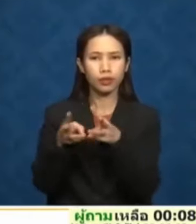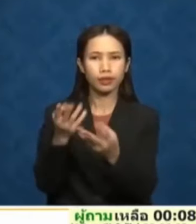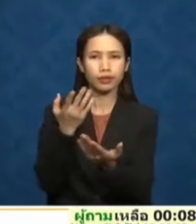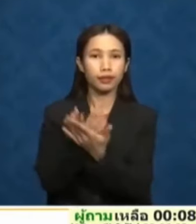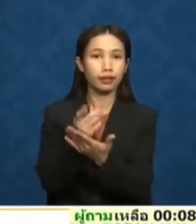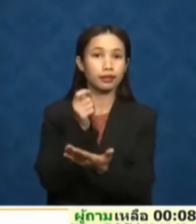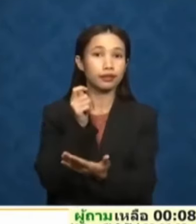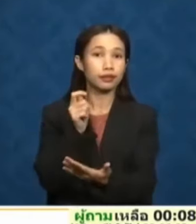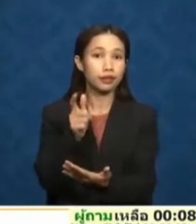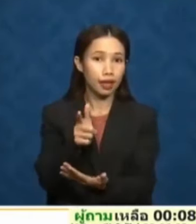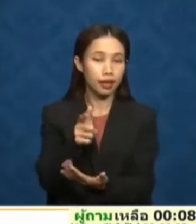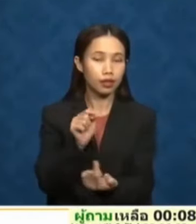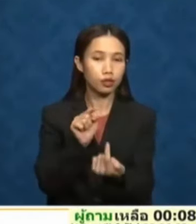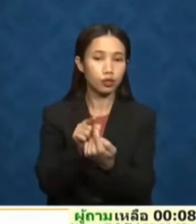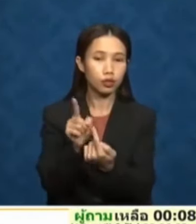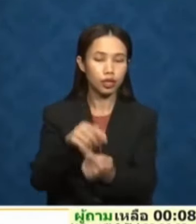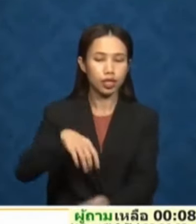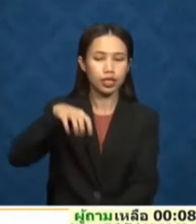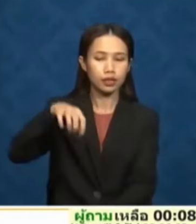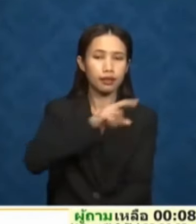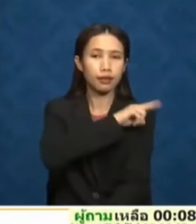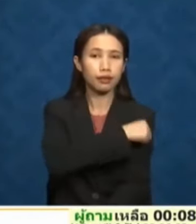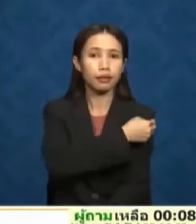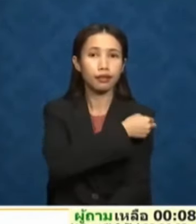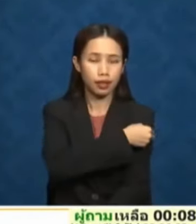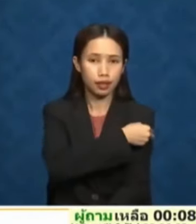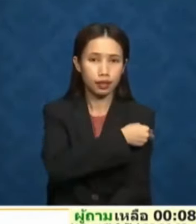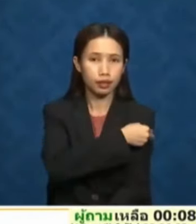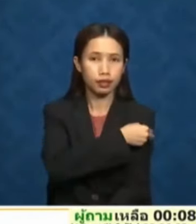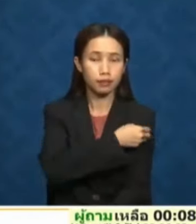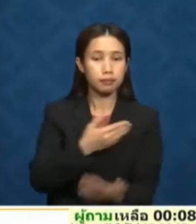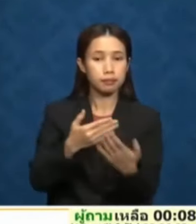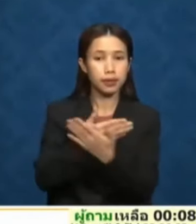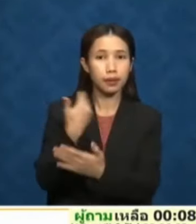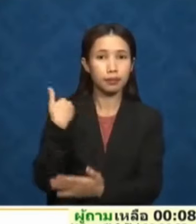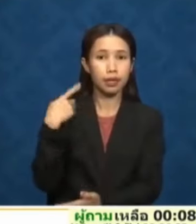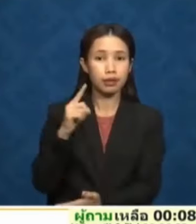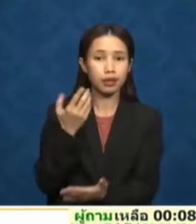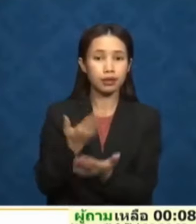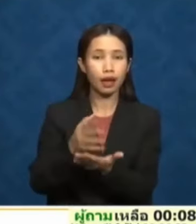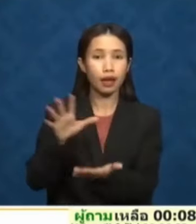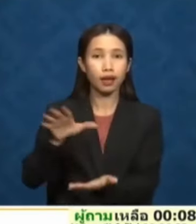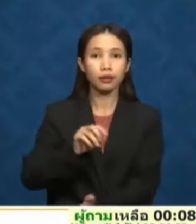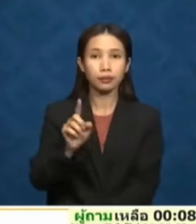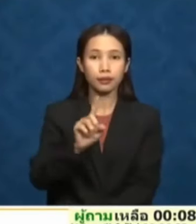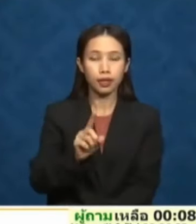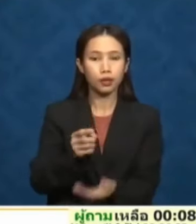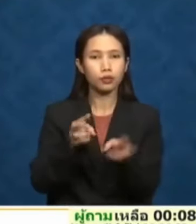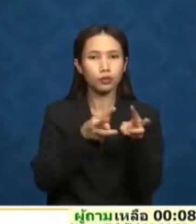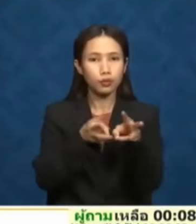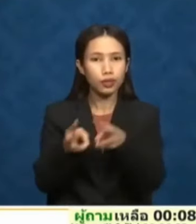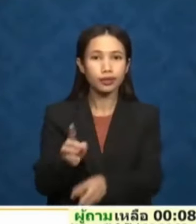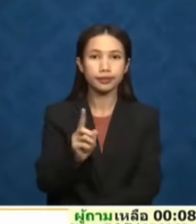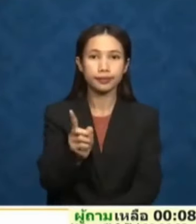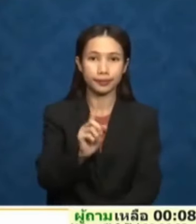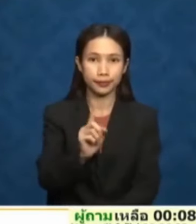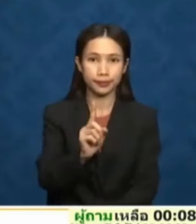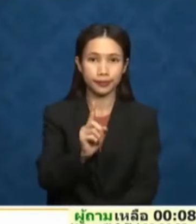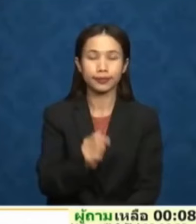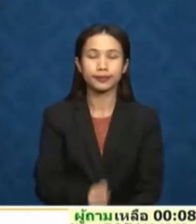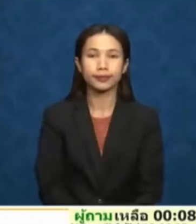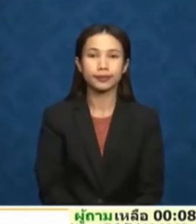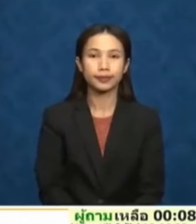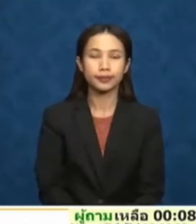เงินให้กับคลินิคอบอุ่นหรือไม่อย่างไรแลใช้เงินจากไหนนะครับรูปแบบเป็นอย่างไร